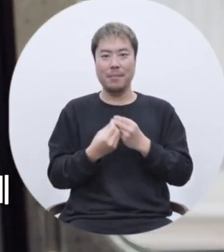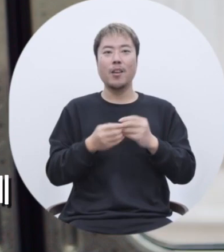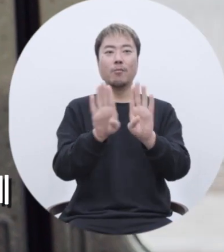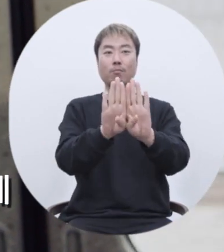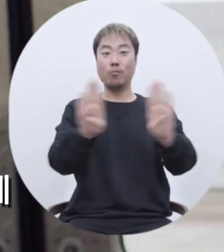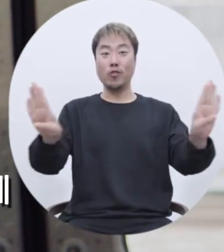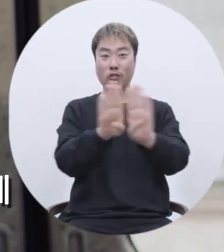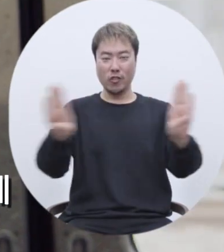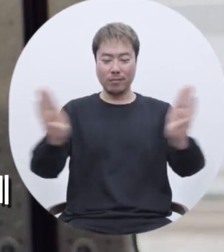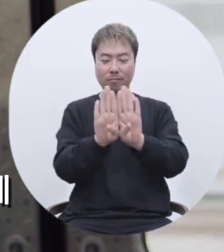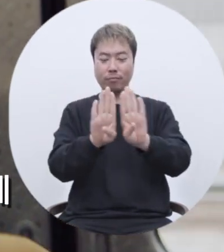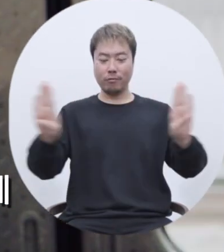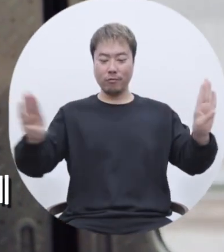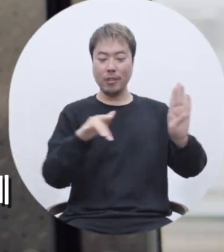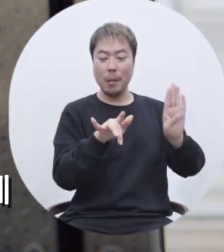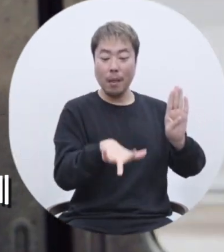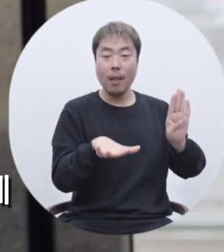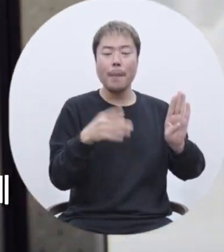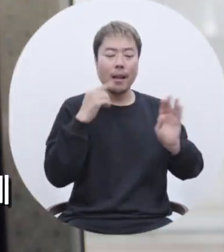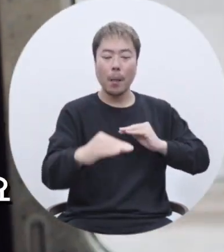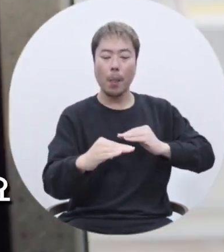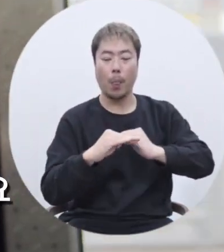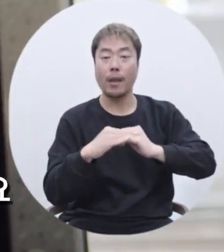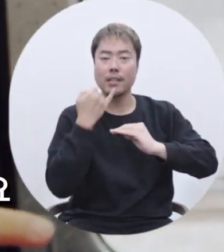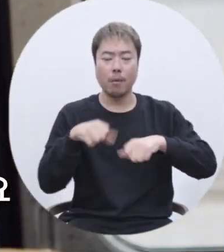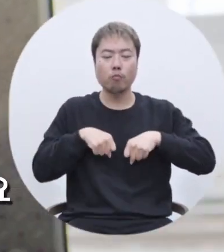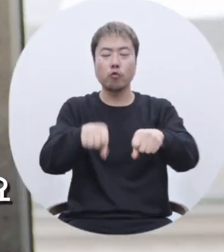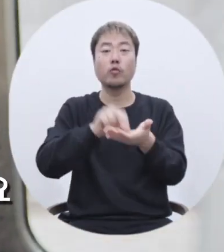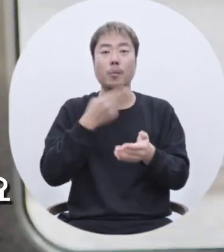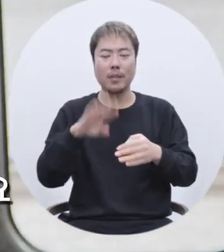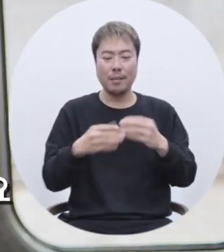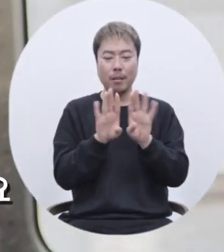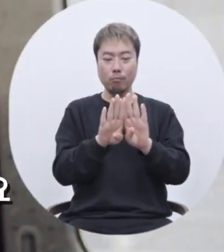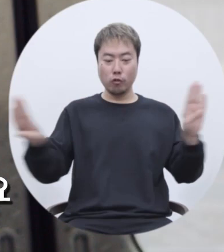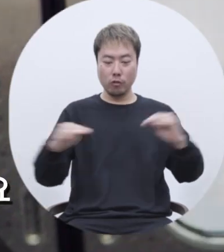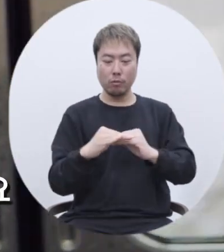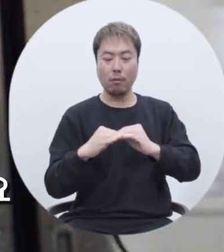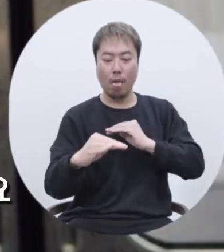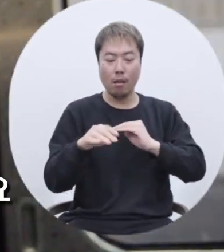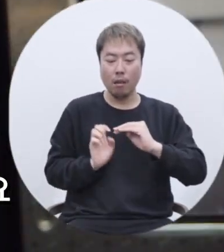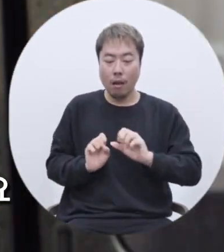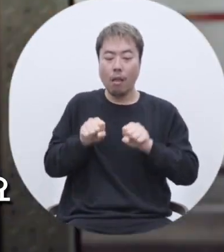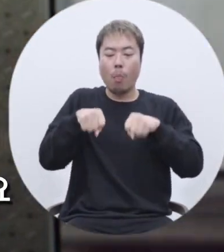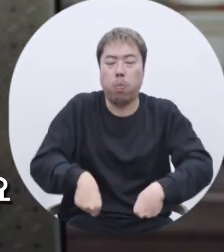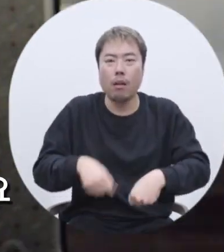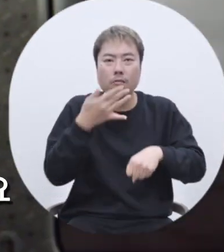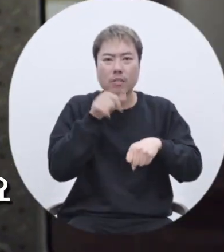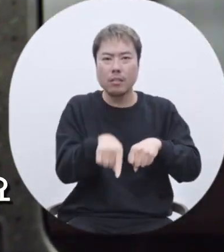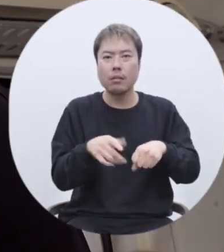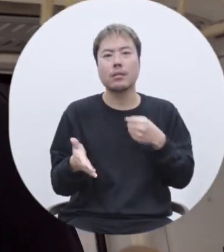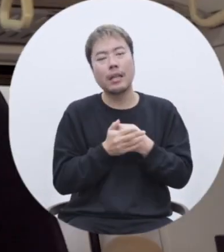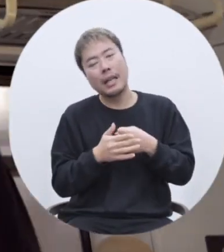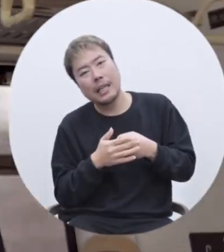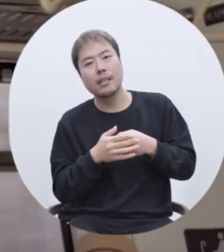어쨌든 공간이 좁으면 금방 가는데 만약에 공간이 넓으면 바퀴가 빠질 수도 있잖아요.